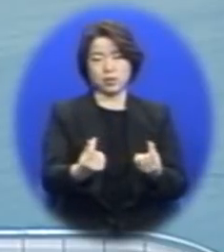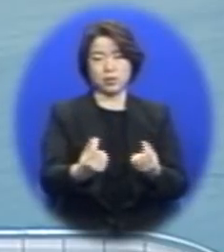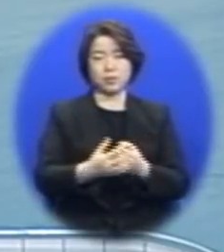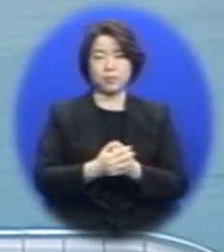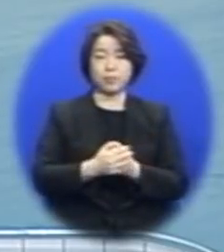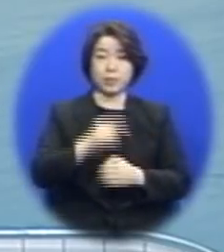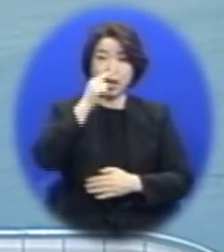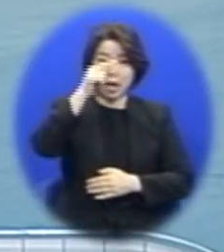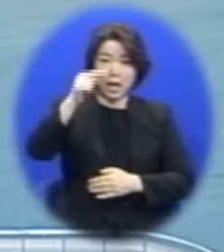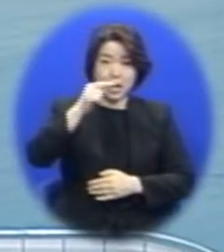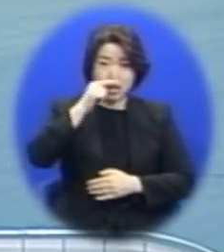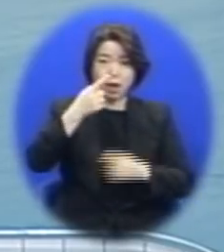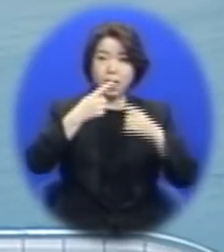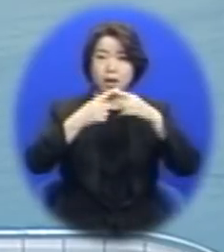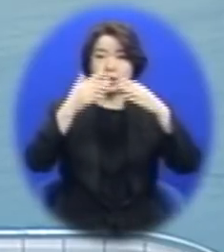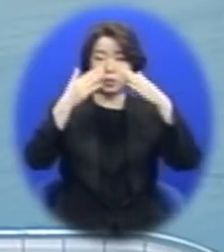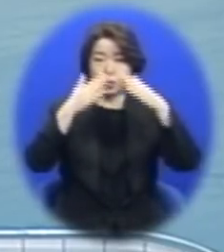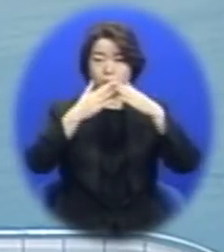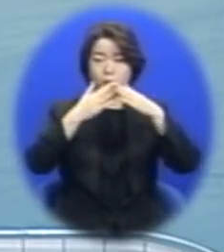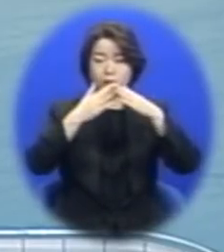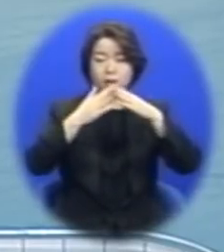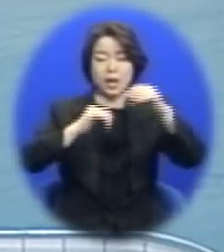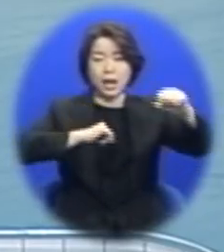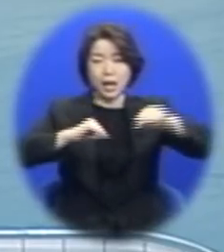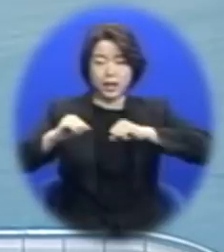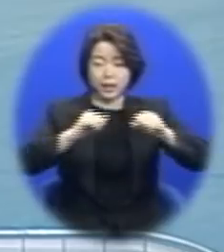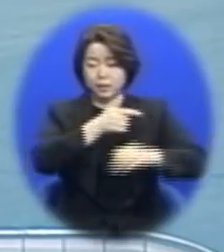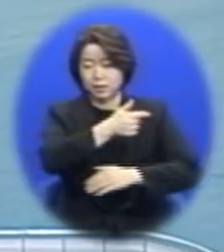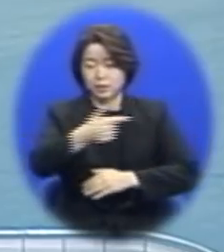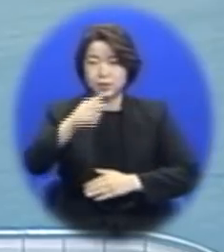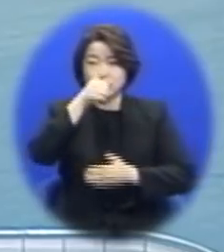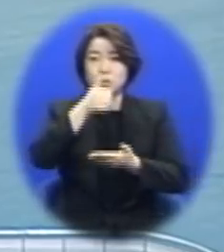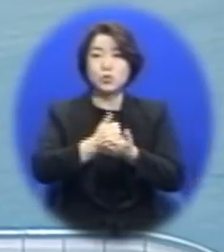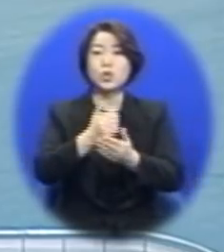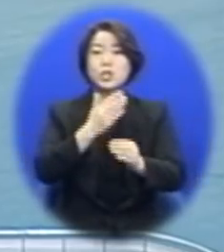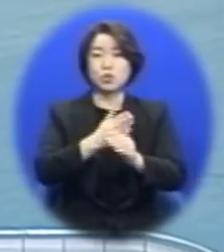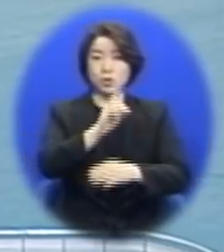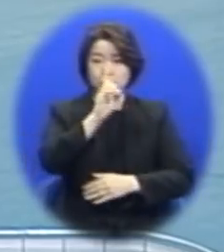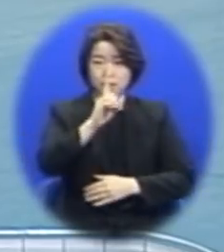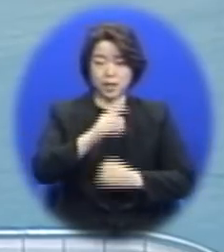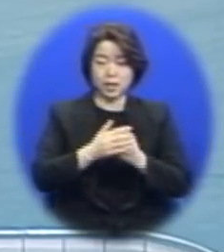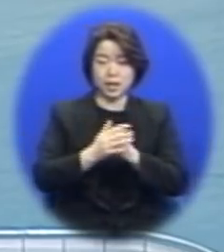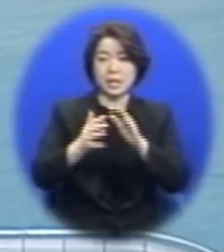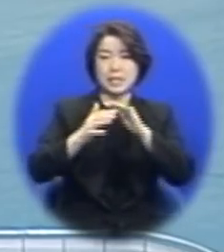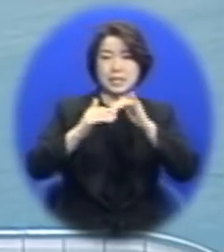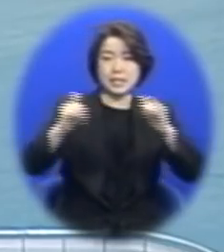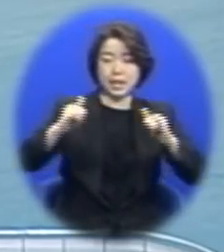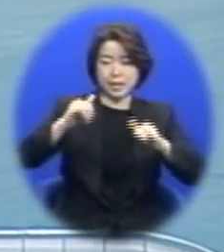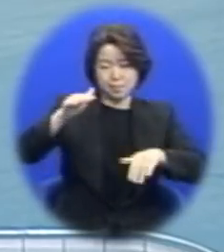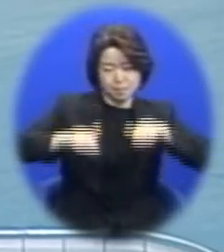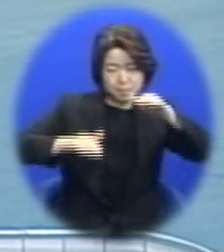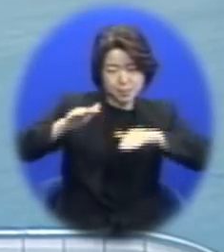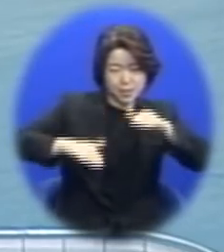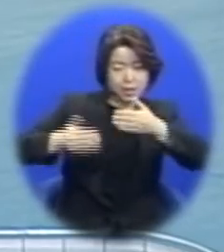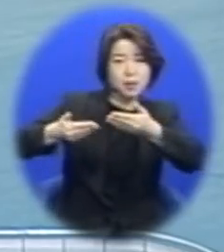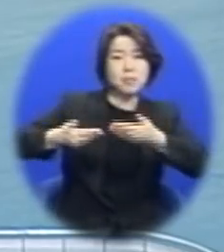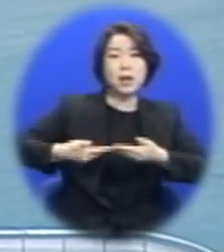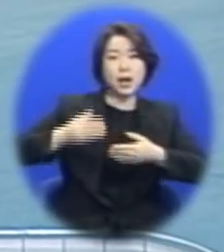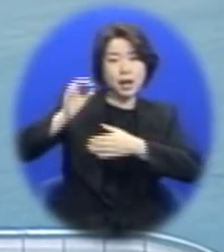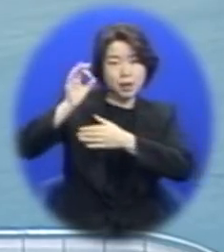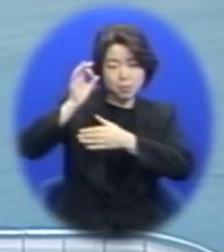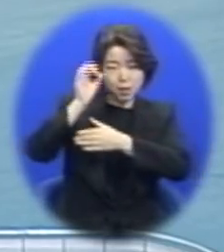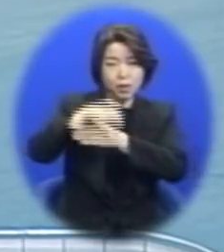서구 교회가 저질렀던 큰 죄 중에 하나가 인종차별을 받아들인 것. 이건